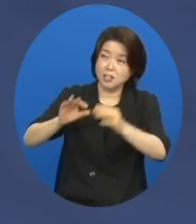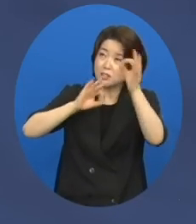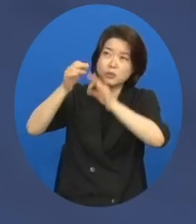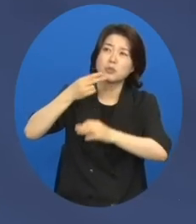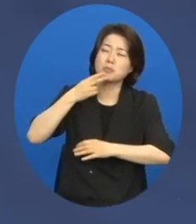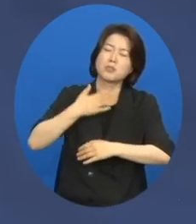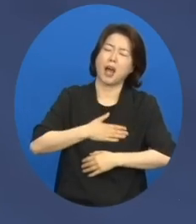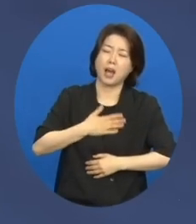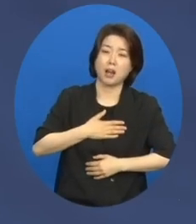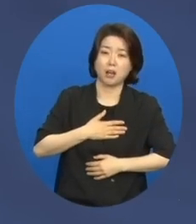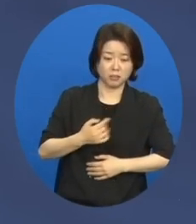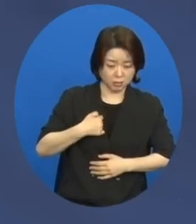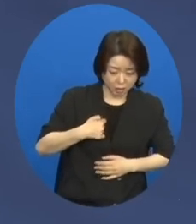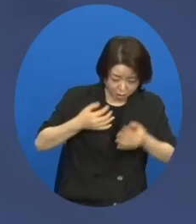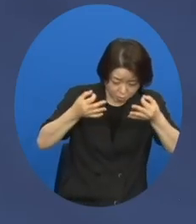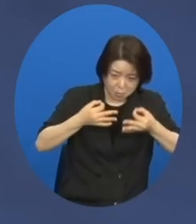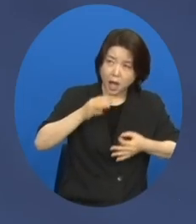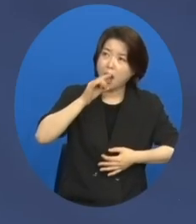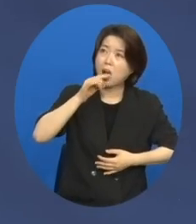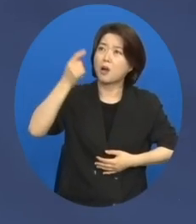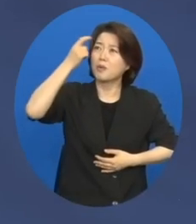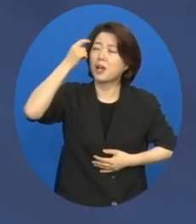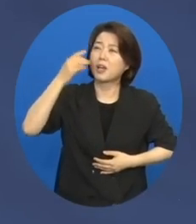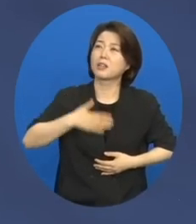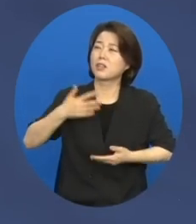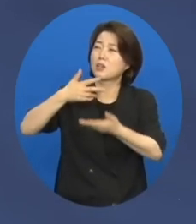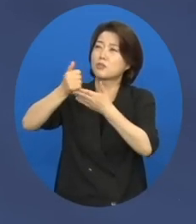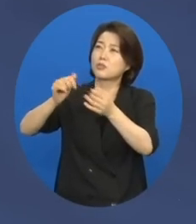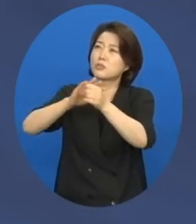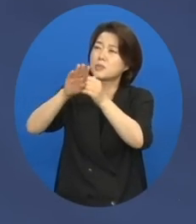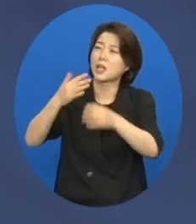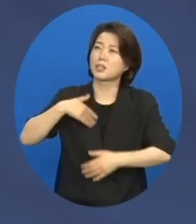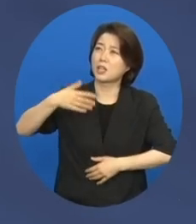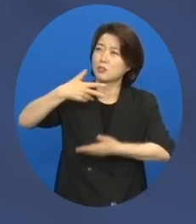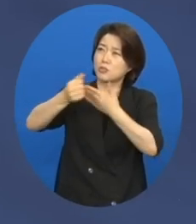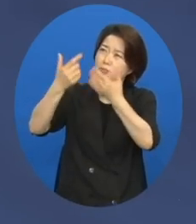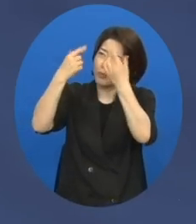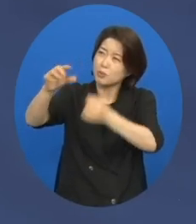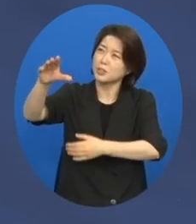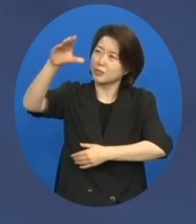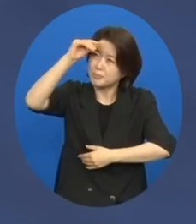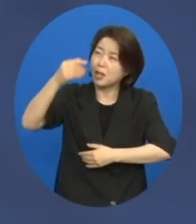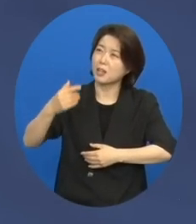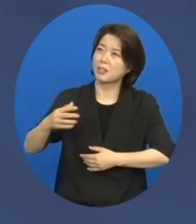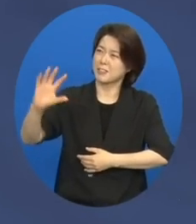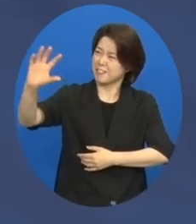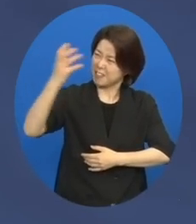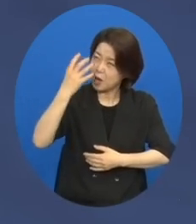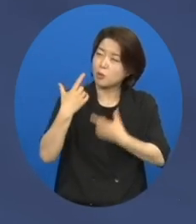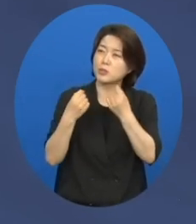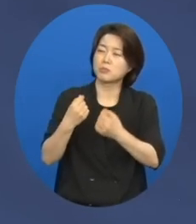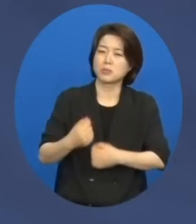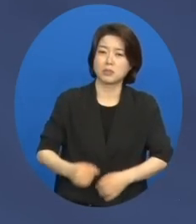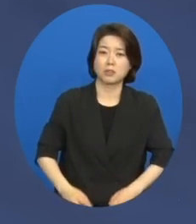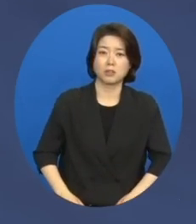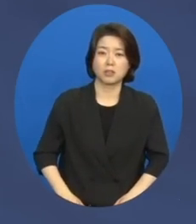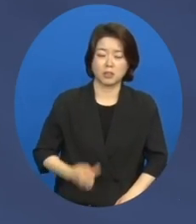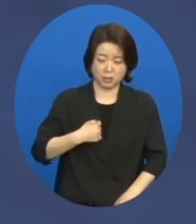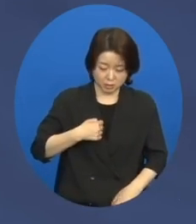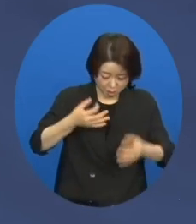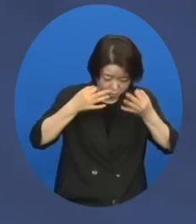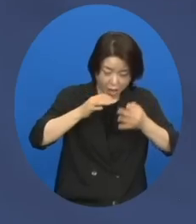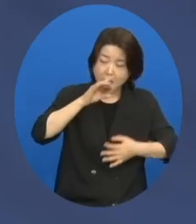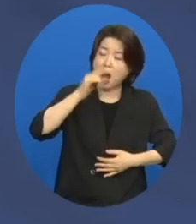되죠? 주님 사랑하는데 닮고 싶은데 미치겠는 거예요. 정말 왜 안